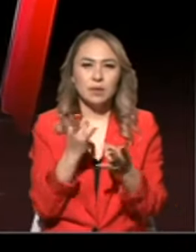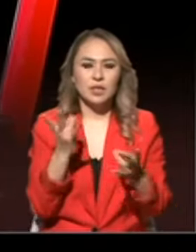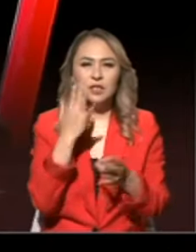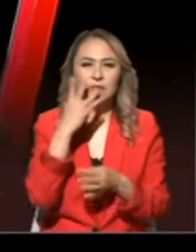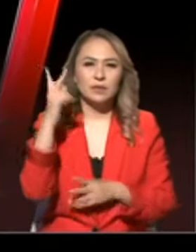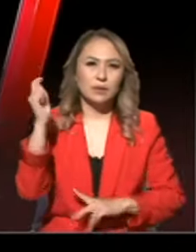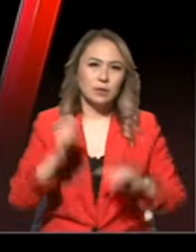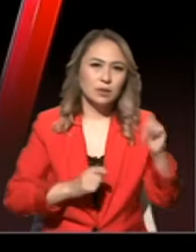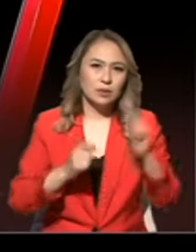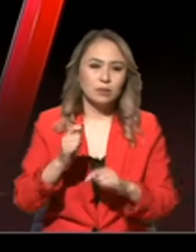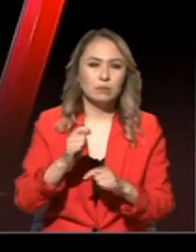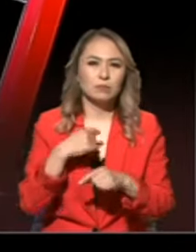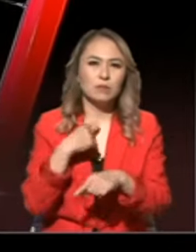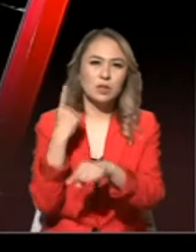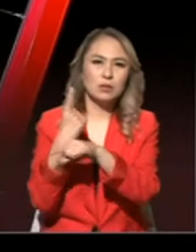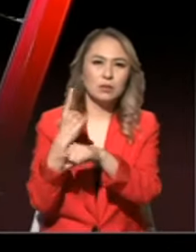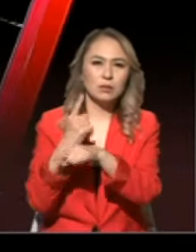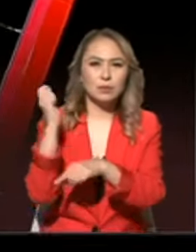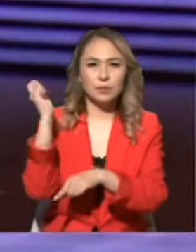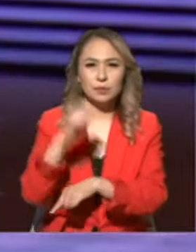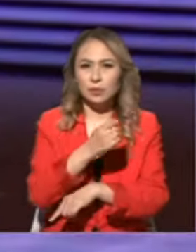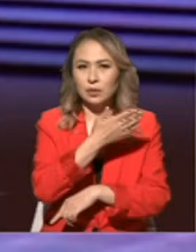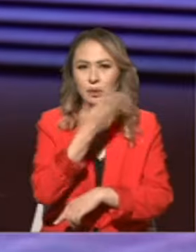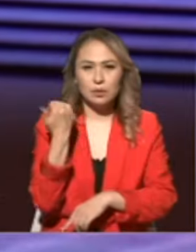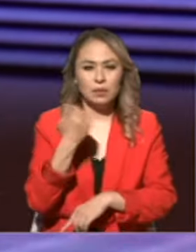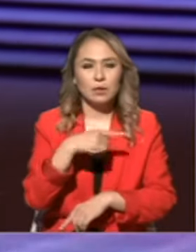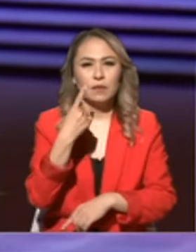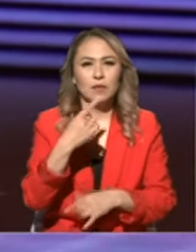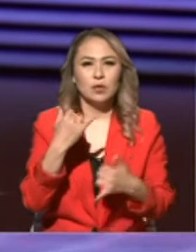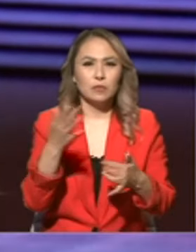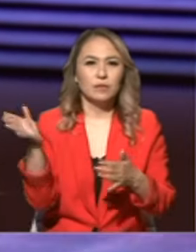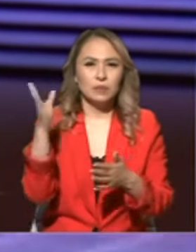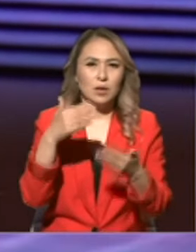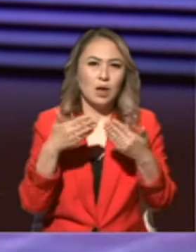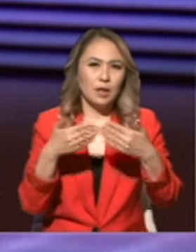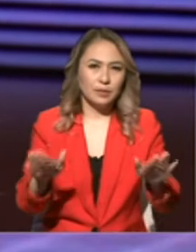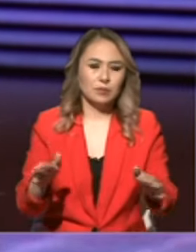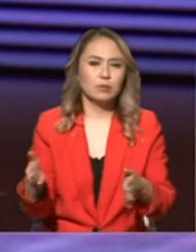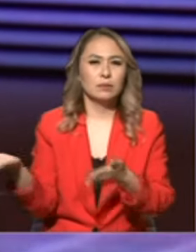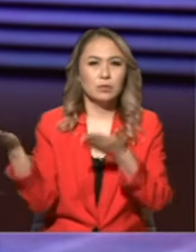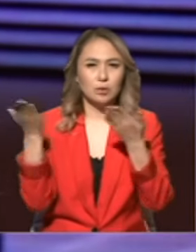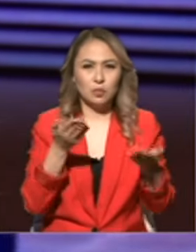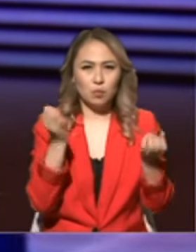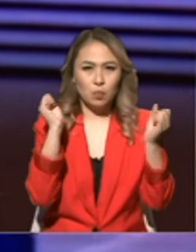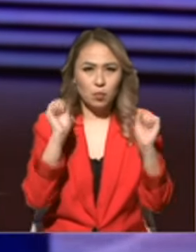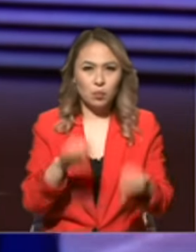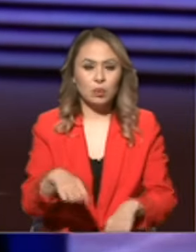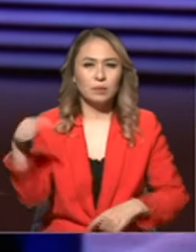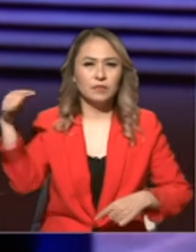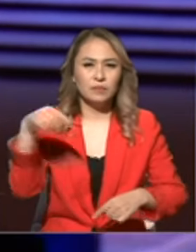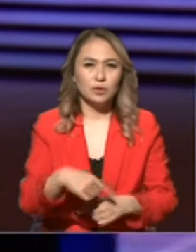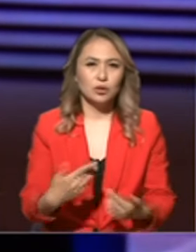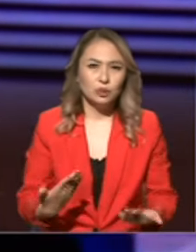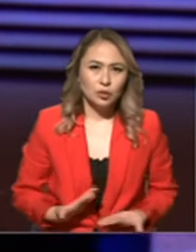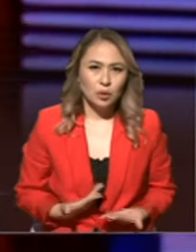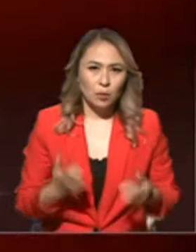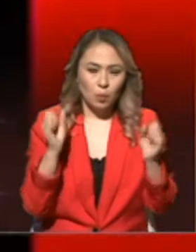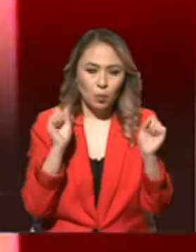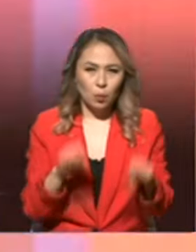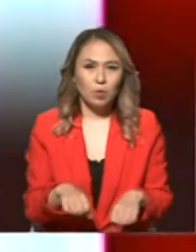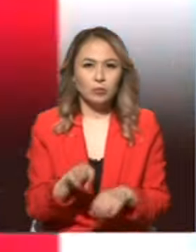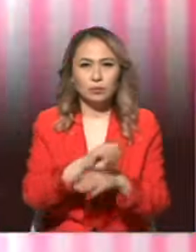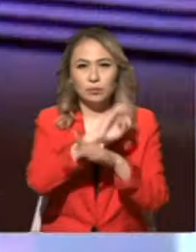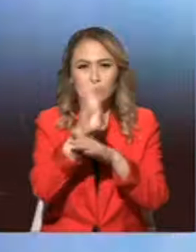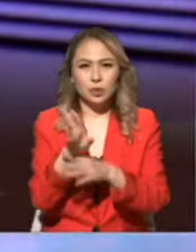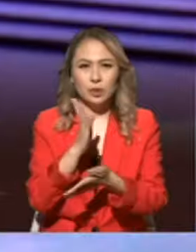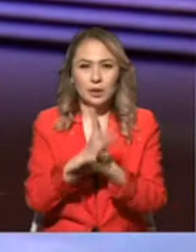бірде бір азаматқа келме деп отырған жоқпыз. Бәріне келсін деп есігімізді ашып қойдық. Келіңдер дедік, жағдай жасалған.